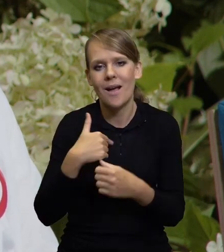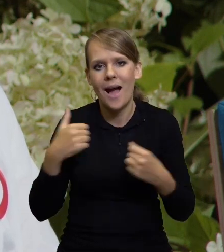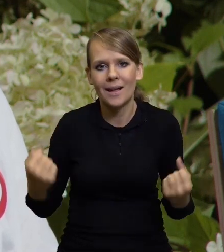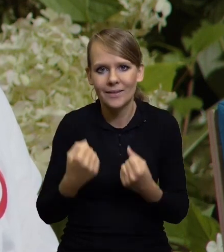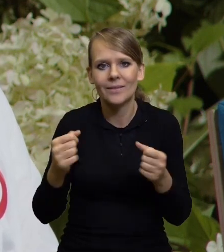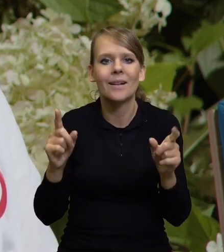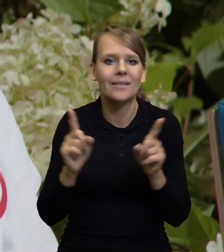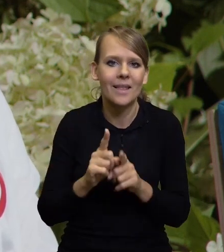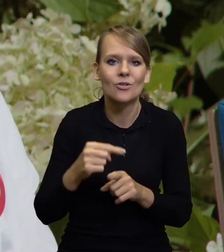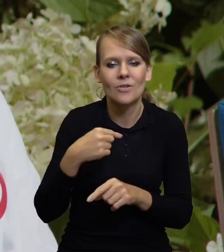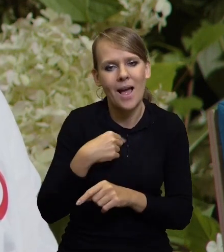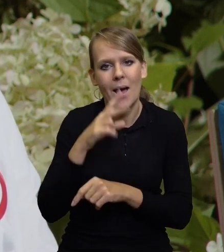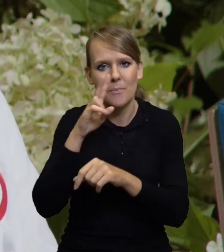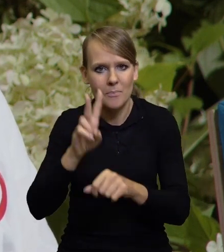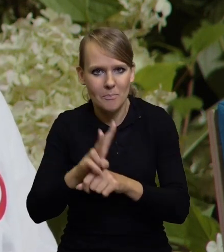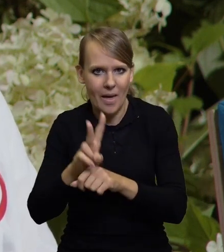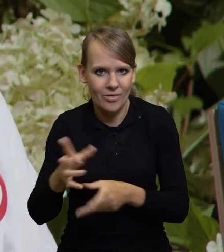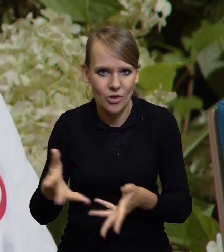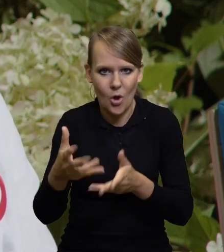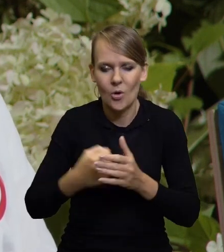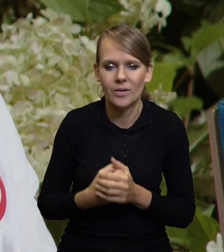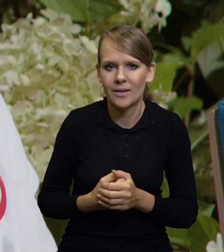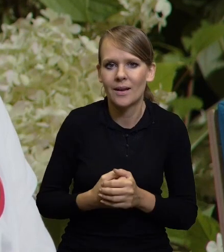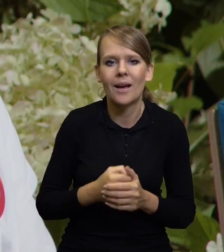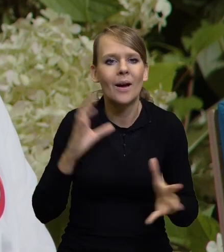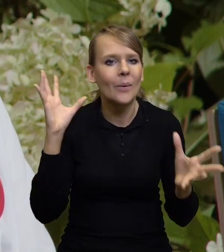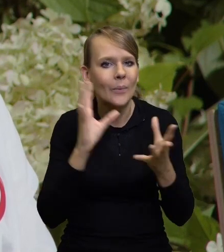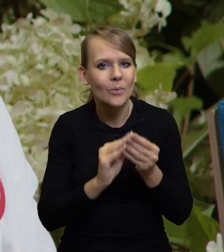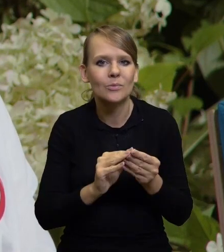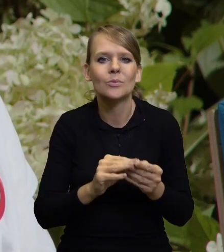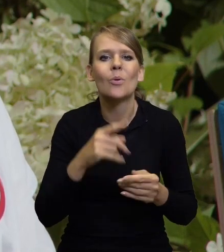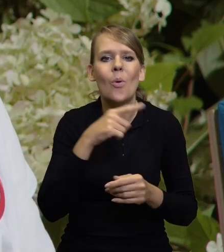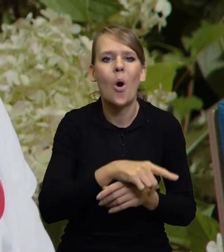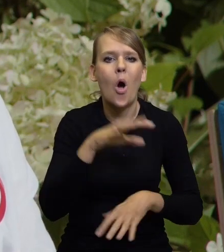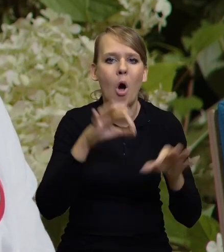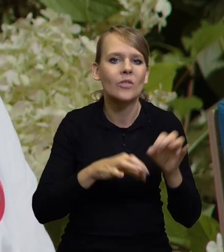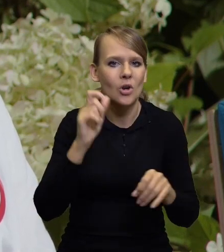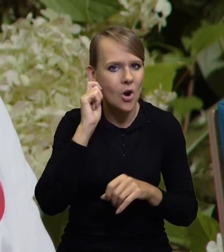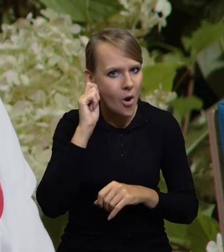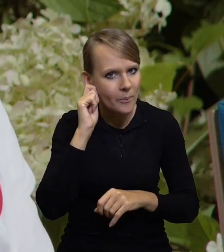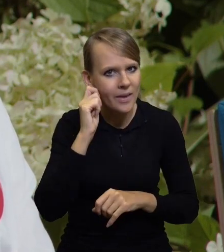też mentorką i z tym całym bagażem z rekomendacji Kongresu Kobiet jako